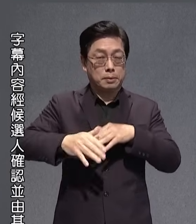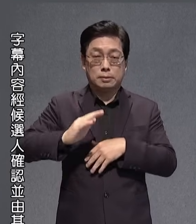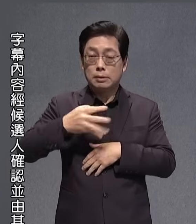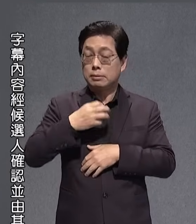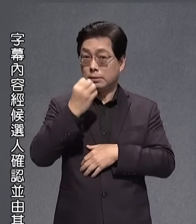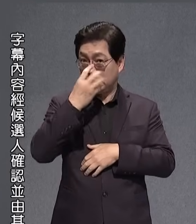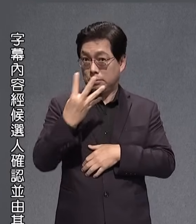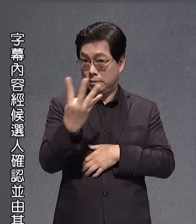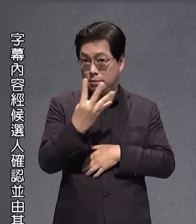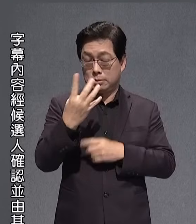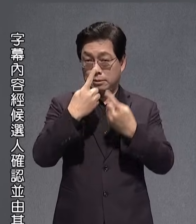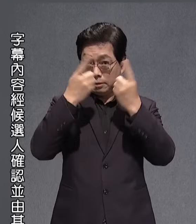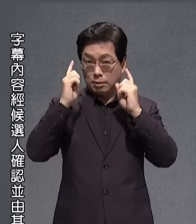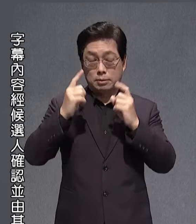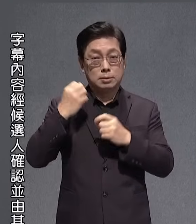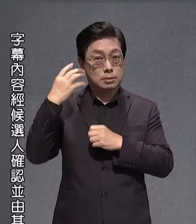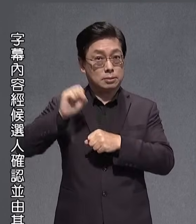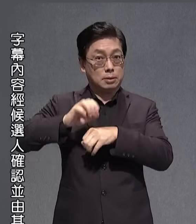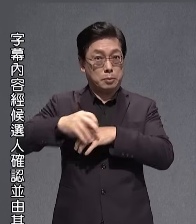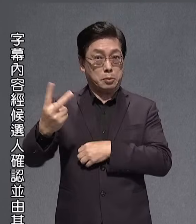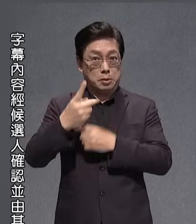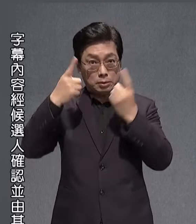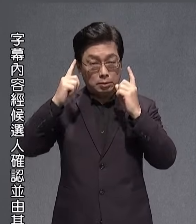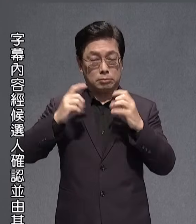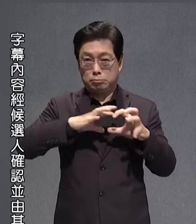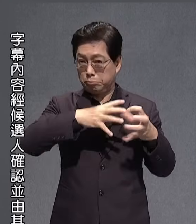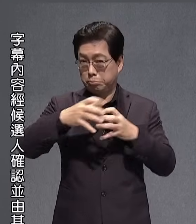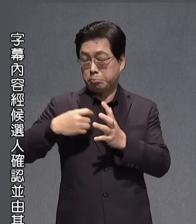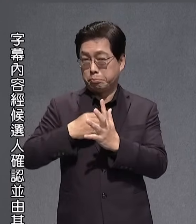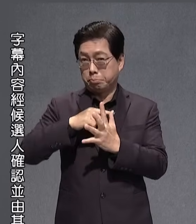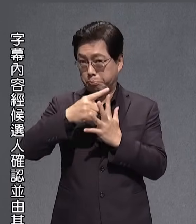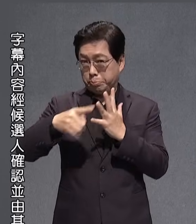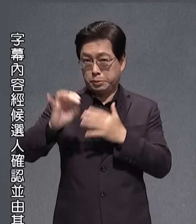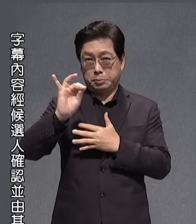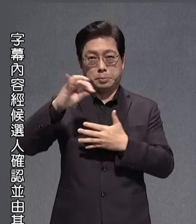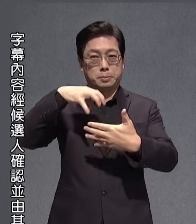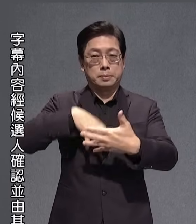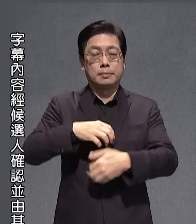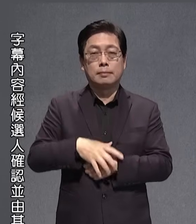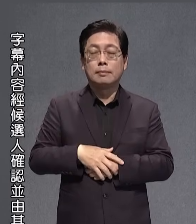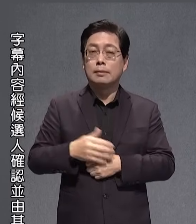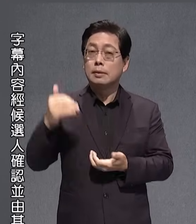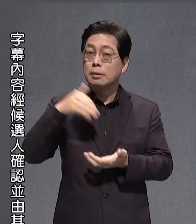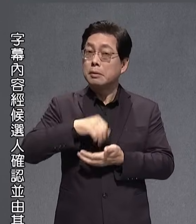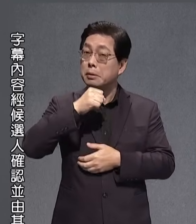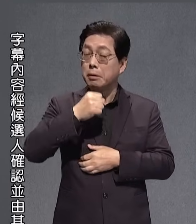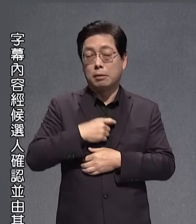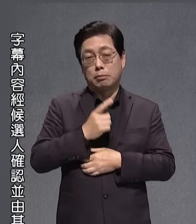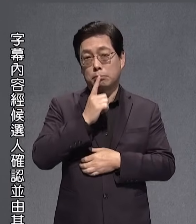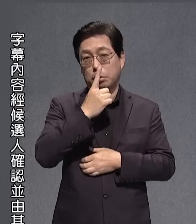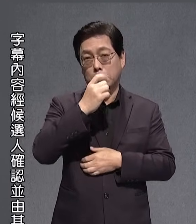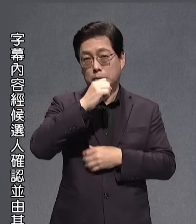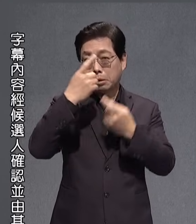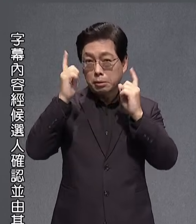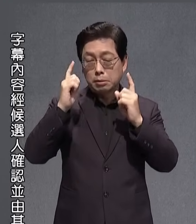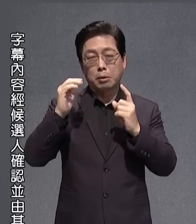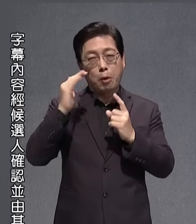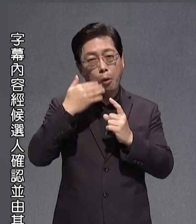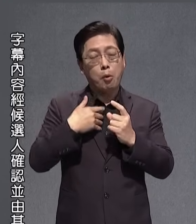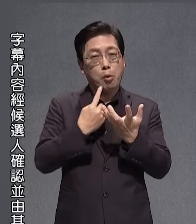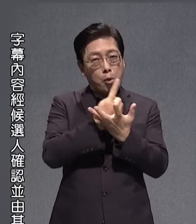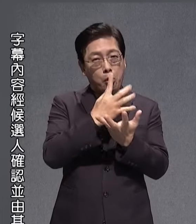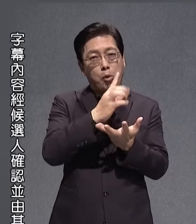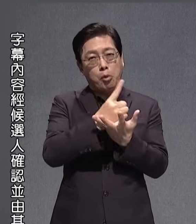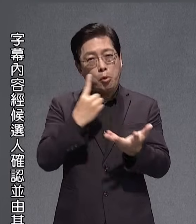家大学，新加坡有两家大学，在世界排名是100名内，台湾只有台大，偶尔进，偶尔不